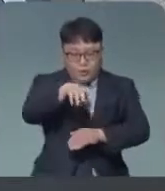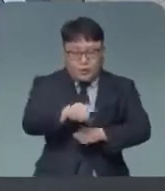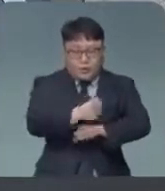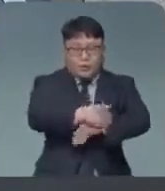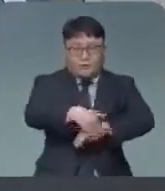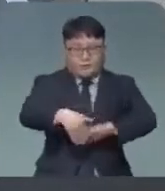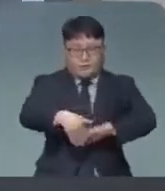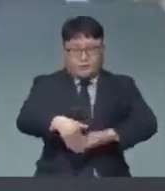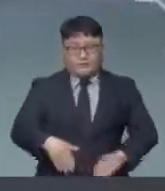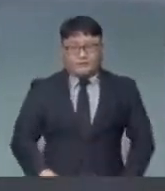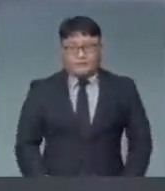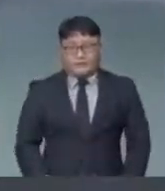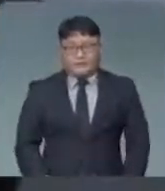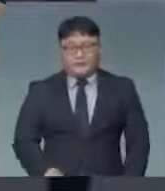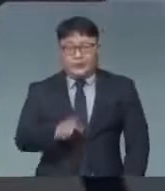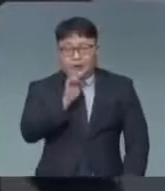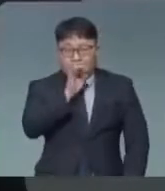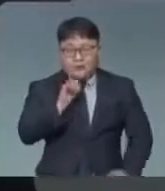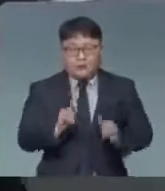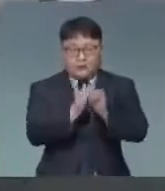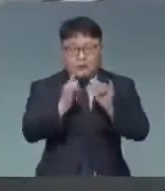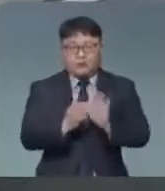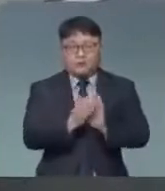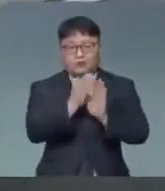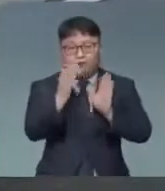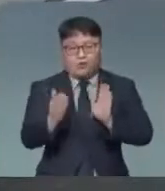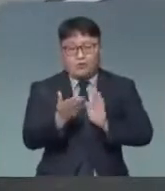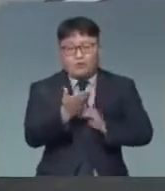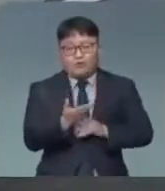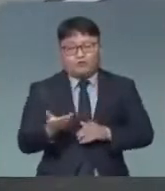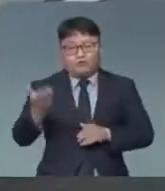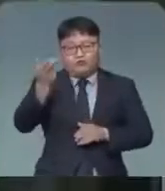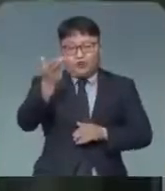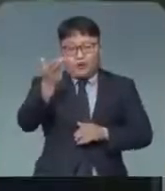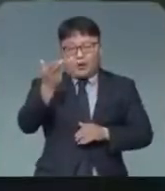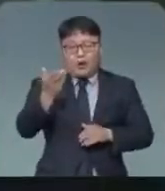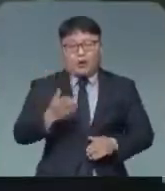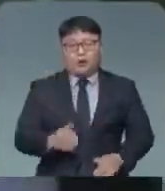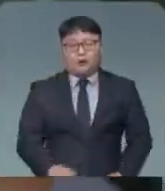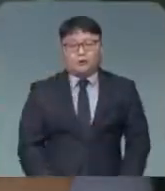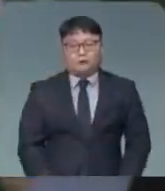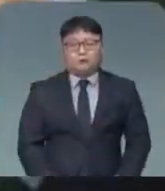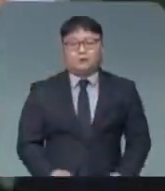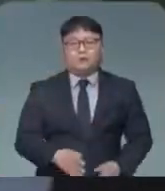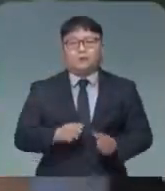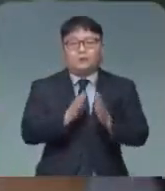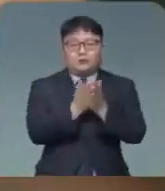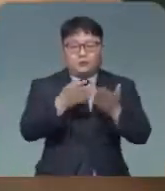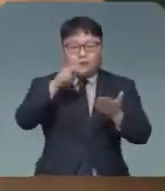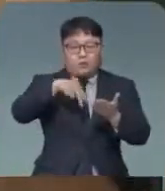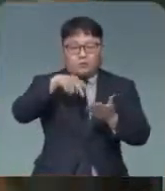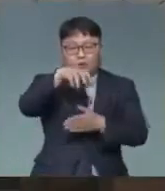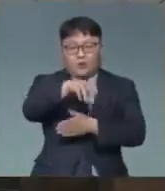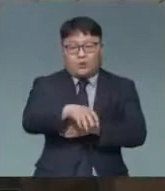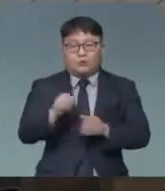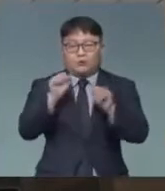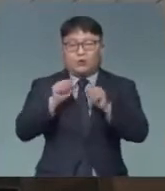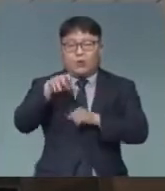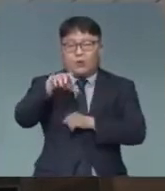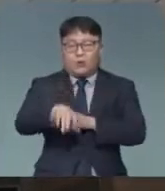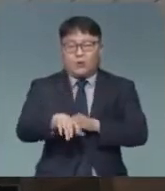있습니다. 강릉 지역 사회적 거리 두기가 강화된 2단계로 격상되면서 지자체 운영 도서관과 체육시설